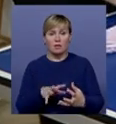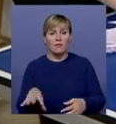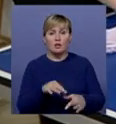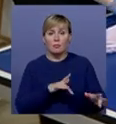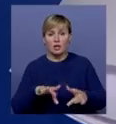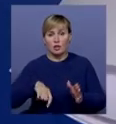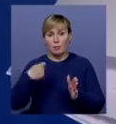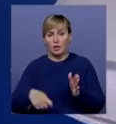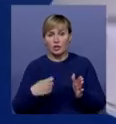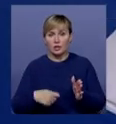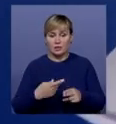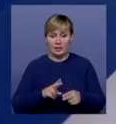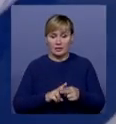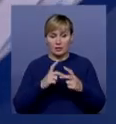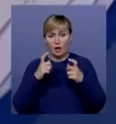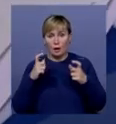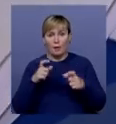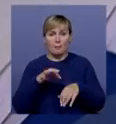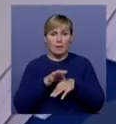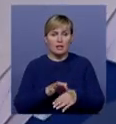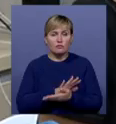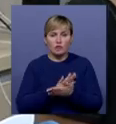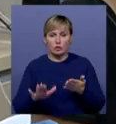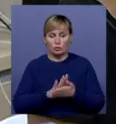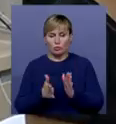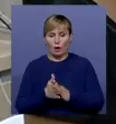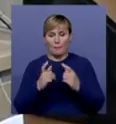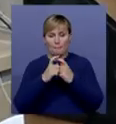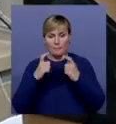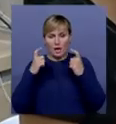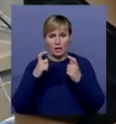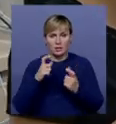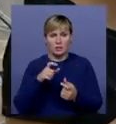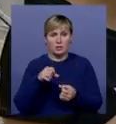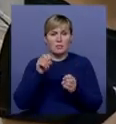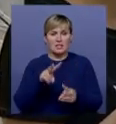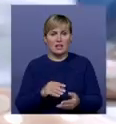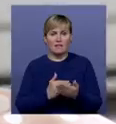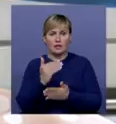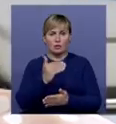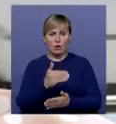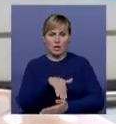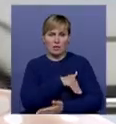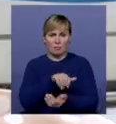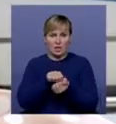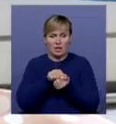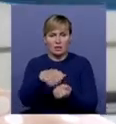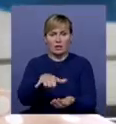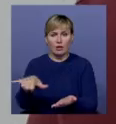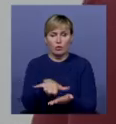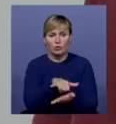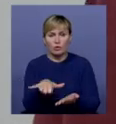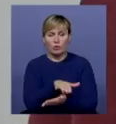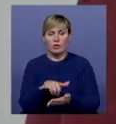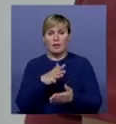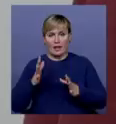процесс пошива профилактических средств проходит в стерильных условиях. Маски отпариваются высокотемпературным утюгом. Организаторы благотворительных